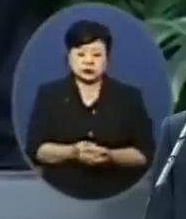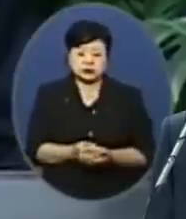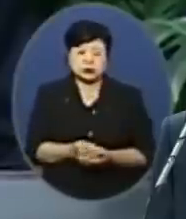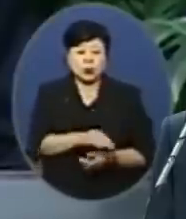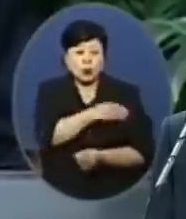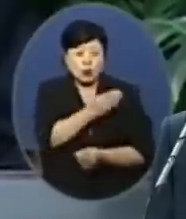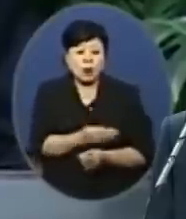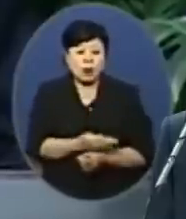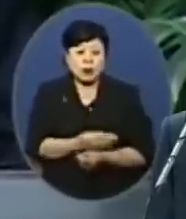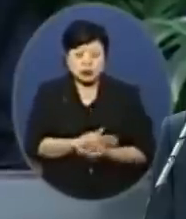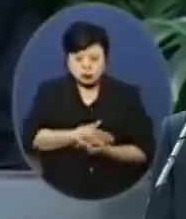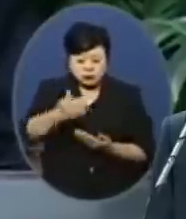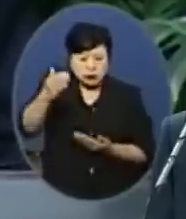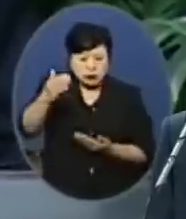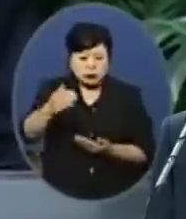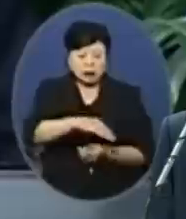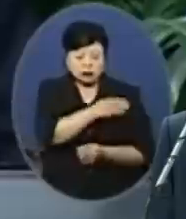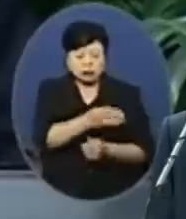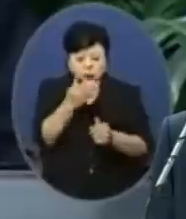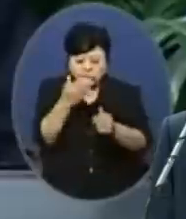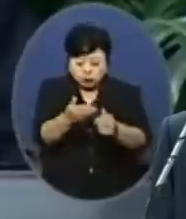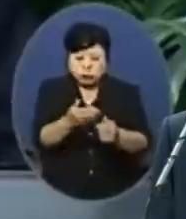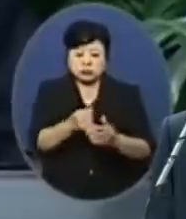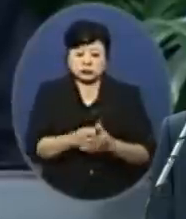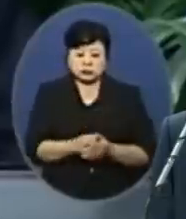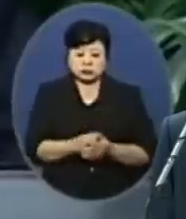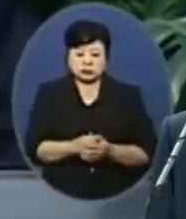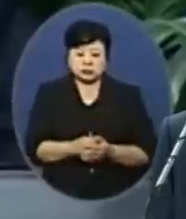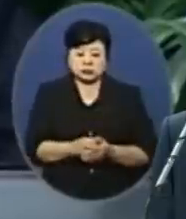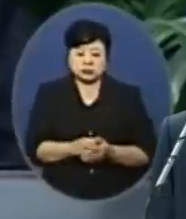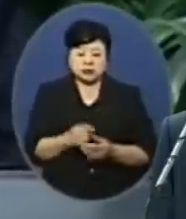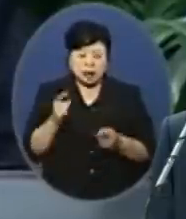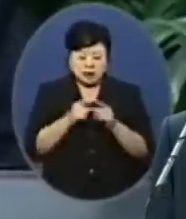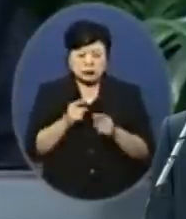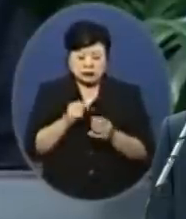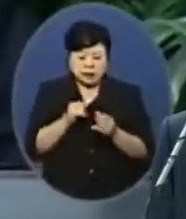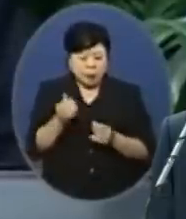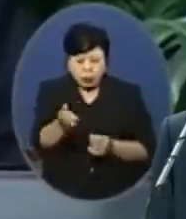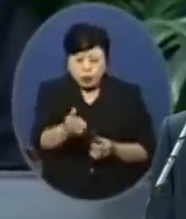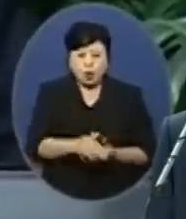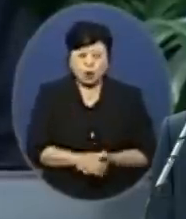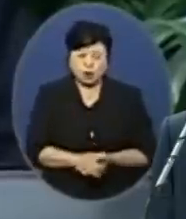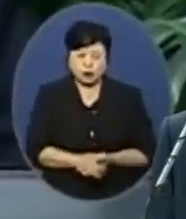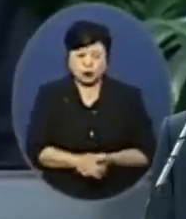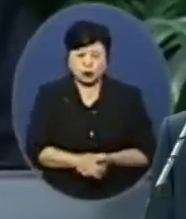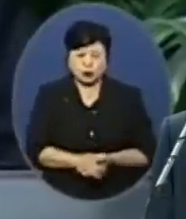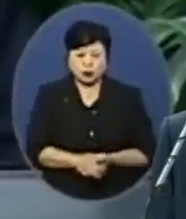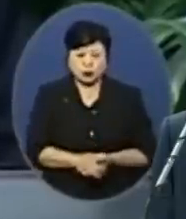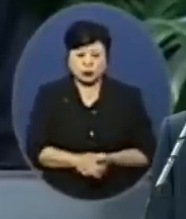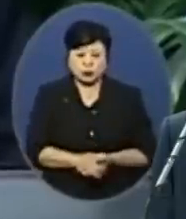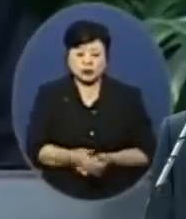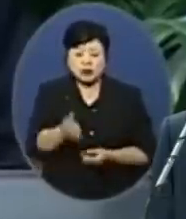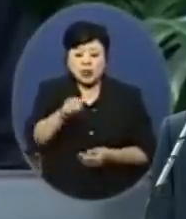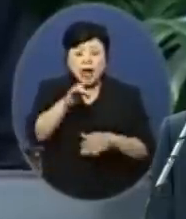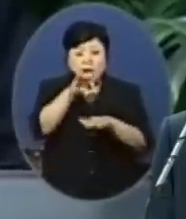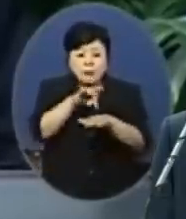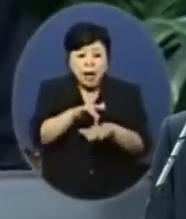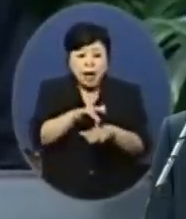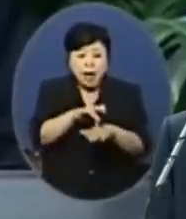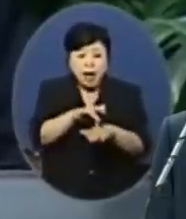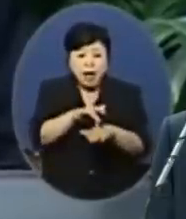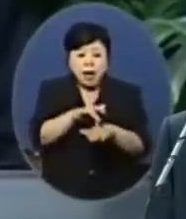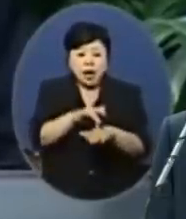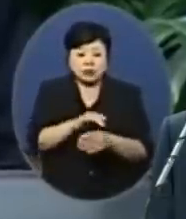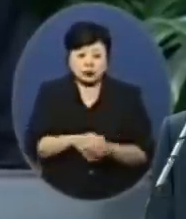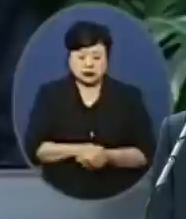권리를 제거할 능력을 주셨으니 너희를 해할 자가 결단코 없으리라. 그러나 마귀가 너희